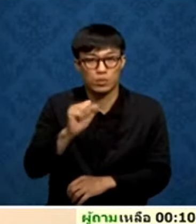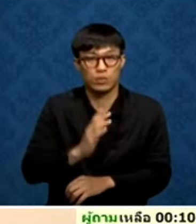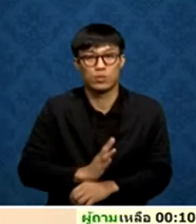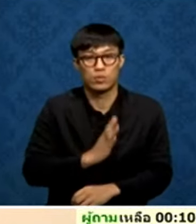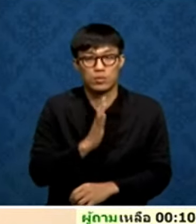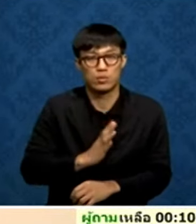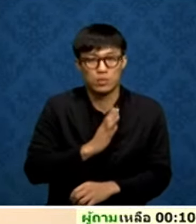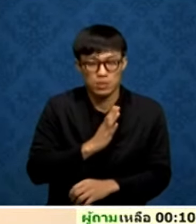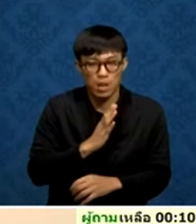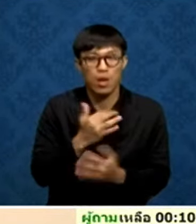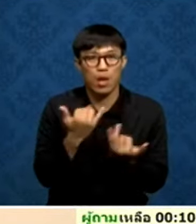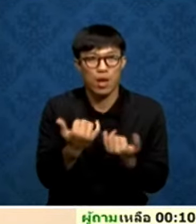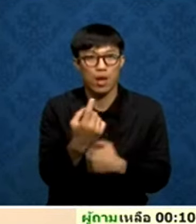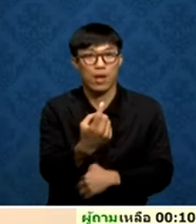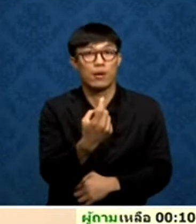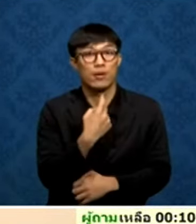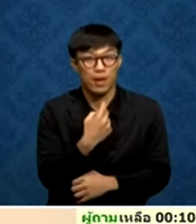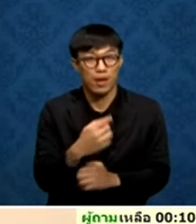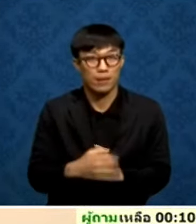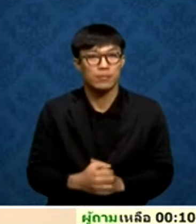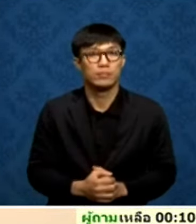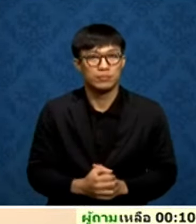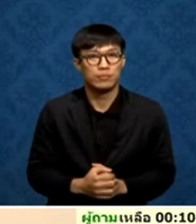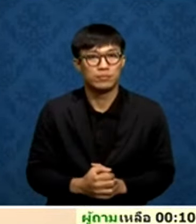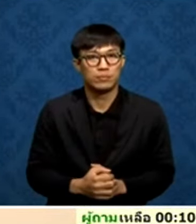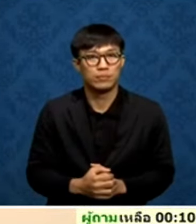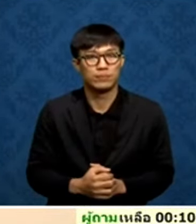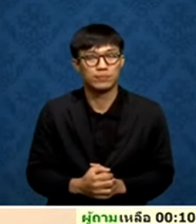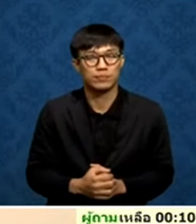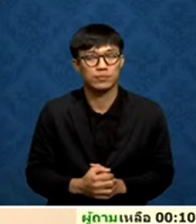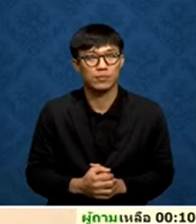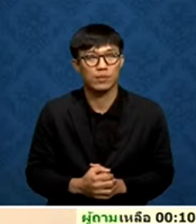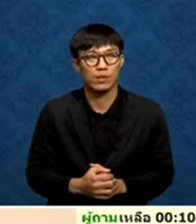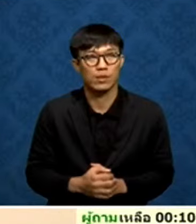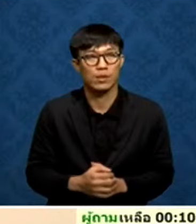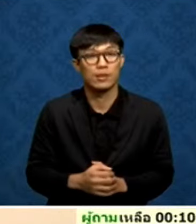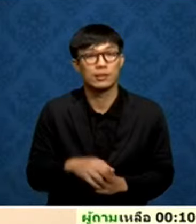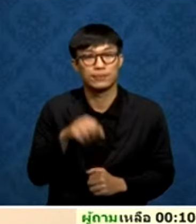ณาถามคำถามมาสิ่งนั้นเป็นสิ่งที่ท่านเห็น